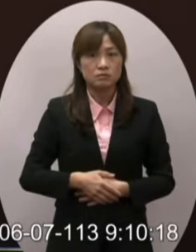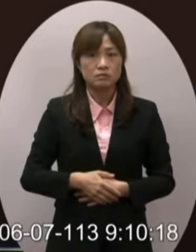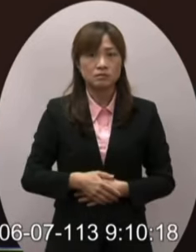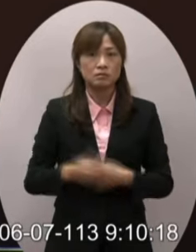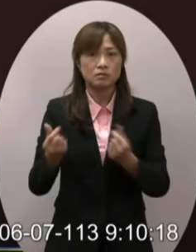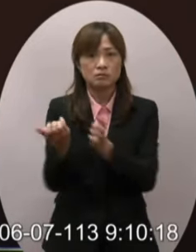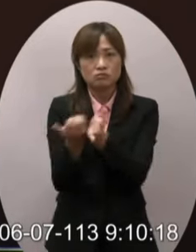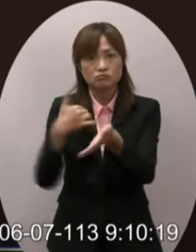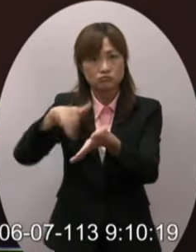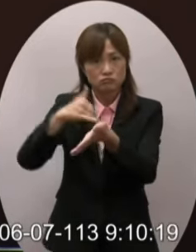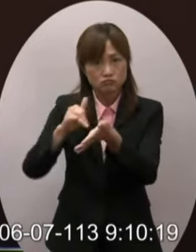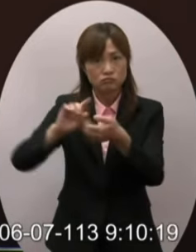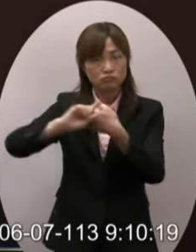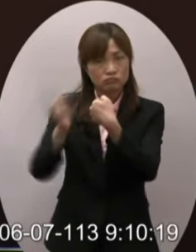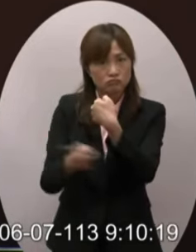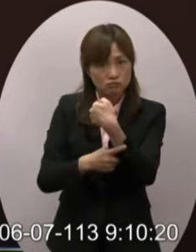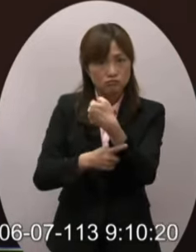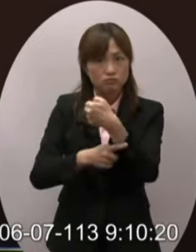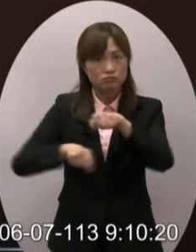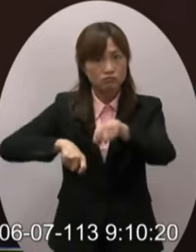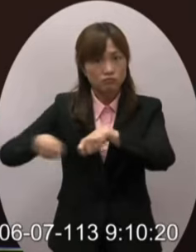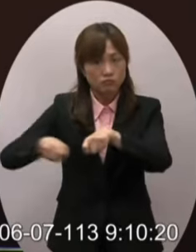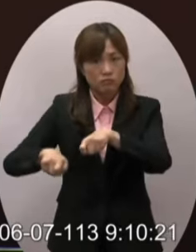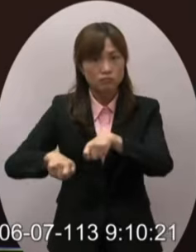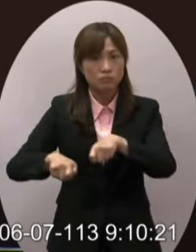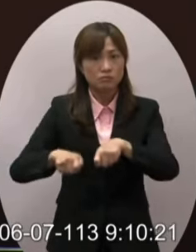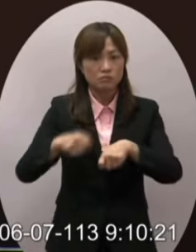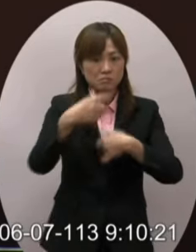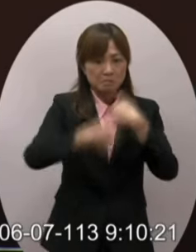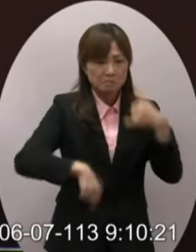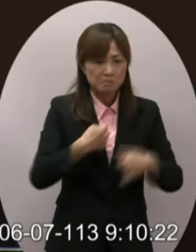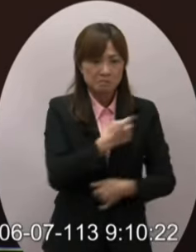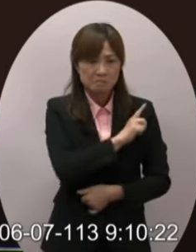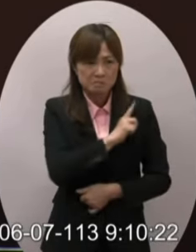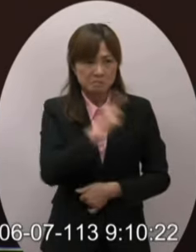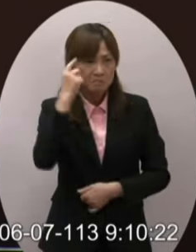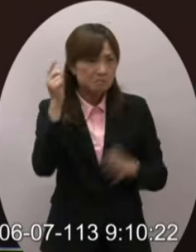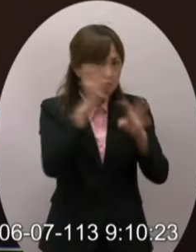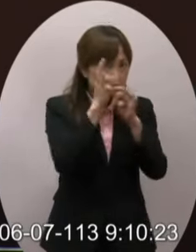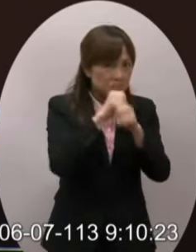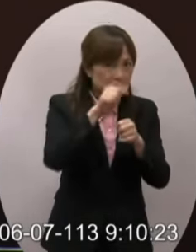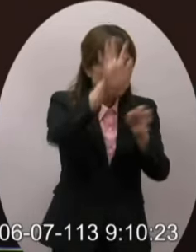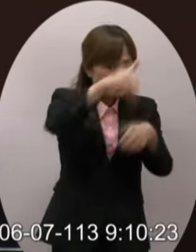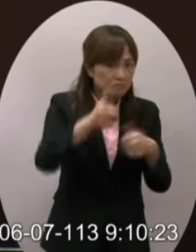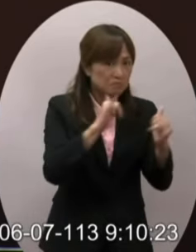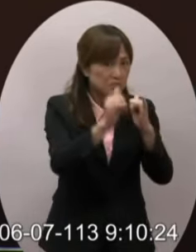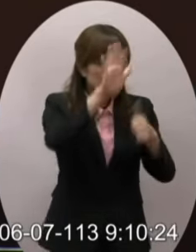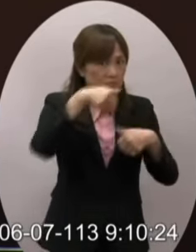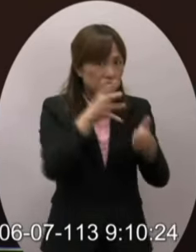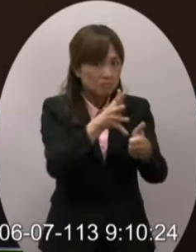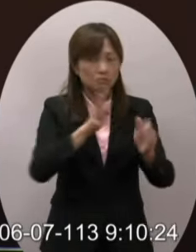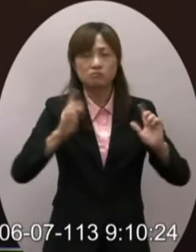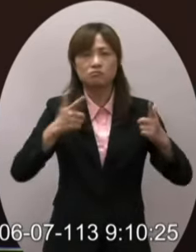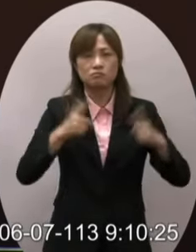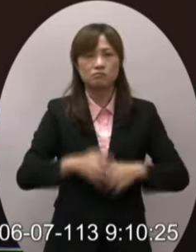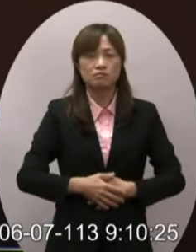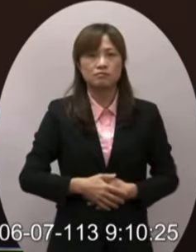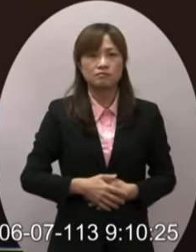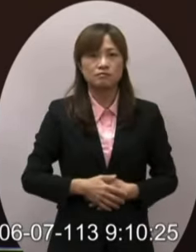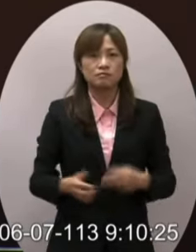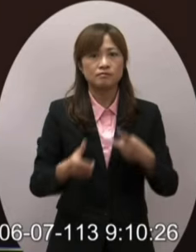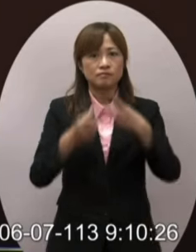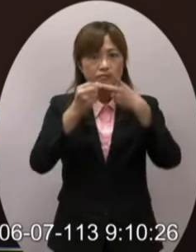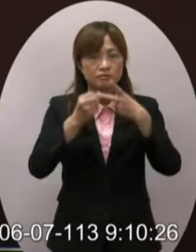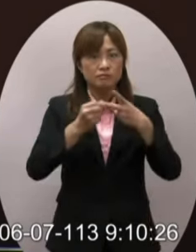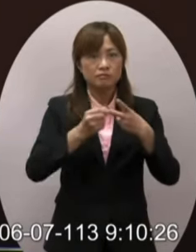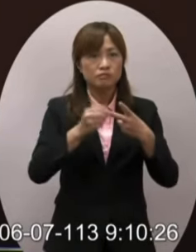算法案，你不可能因为个人因素去听证调查民众。第二个门槛。就是有可以拒绝